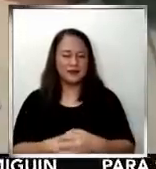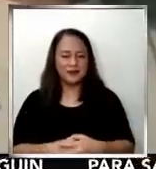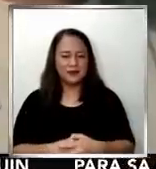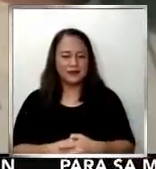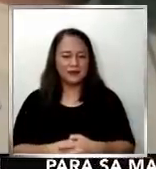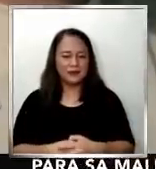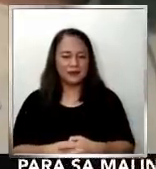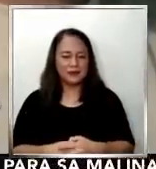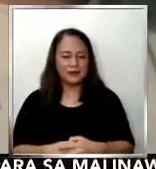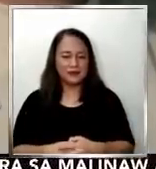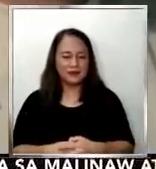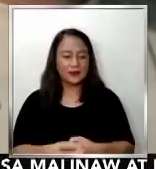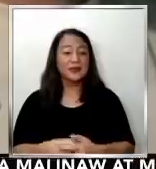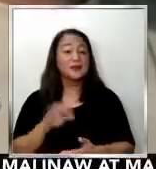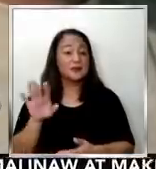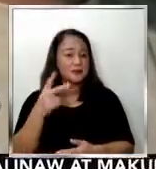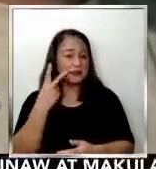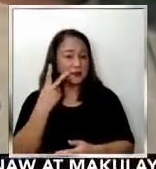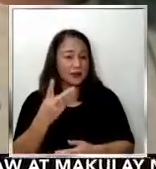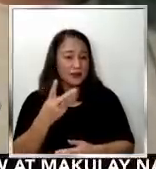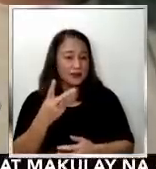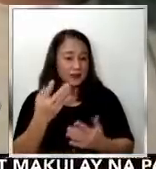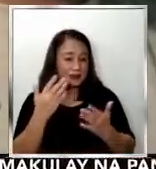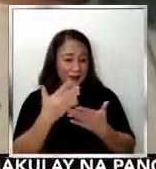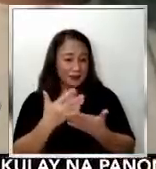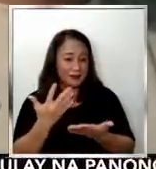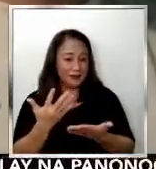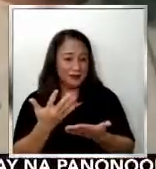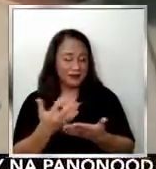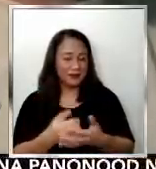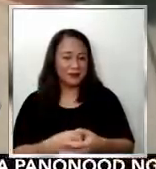Ano guys? Tap out na.